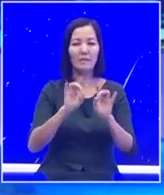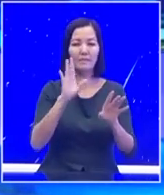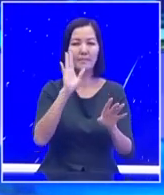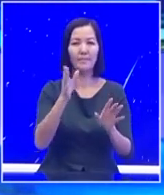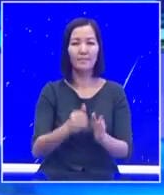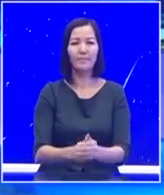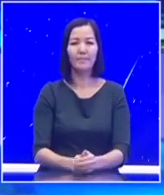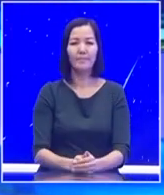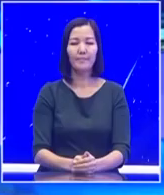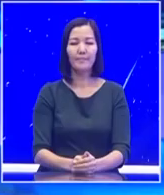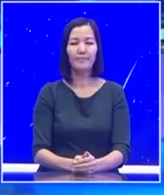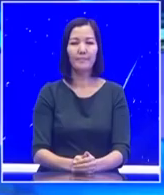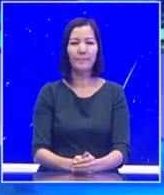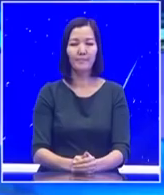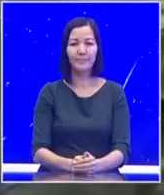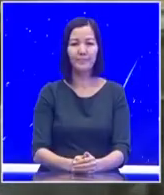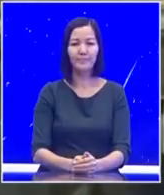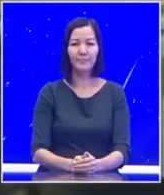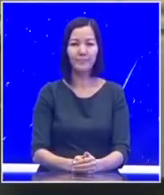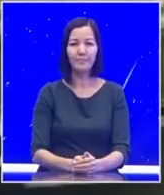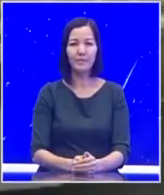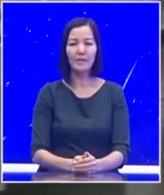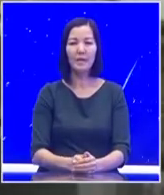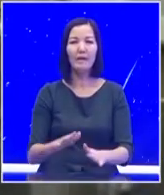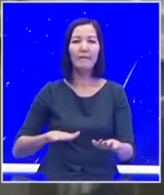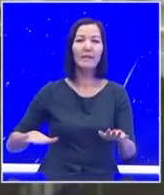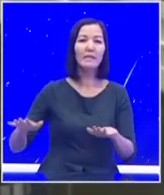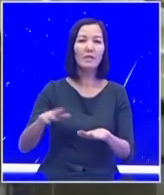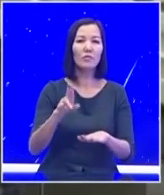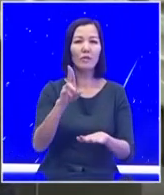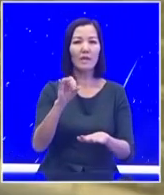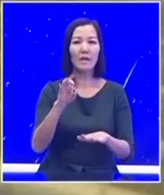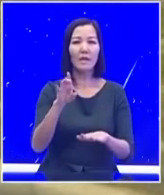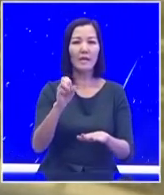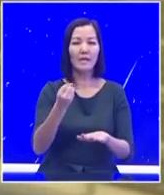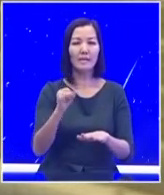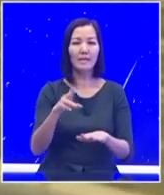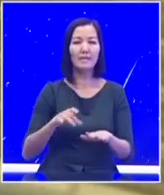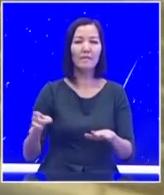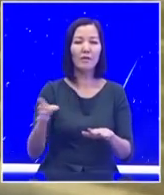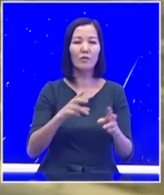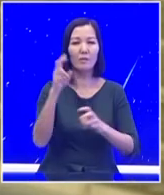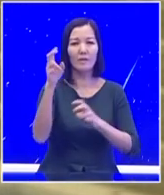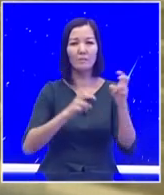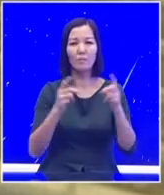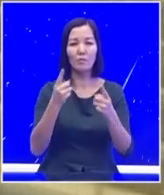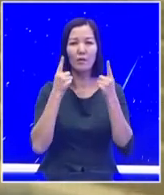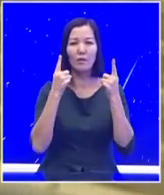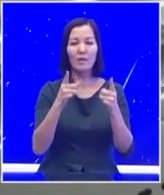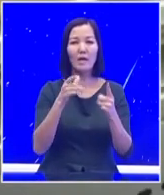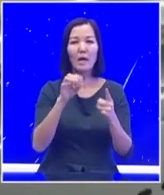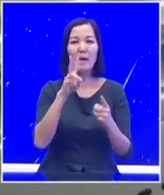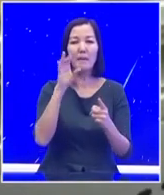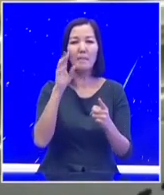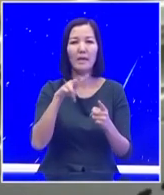материале нашего корреспондента. На территории Карасайского района расположены такие промышленные гиганты, как Хамле